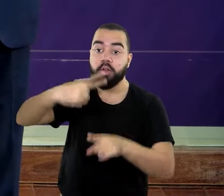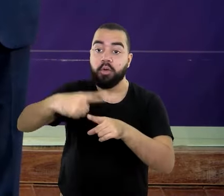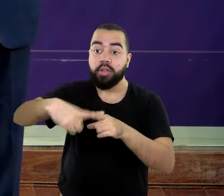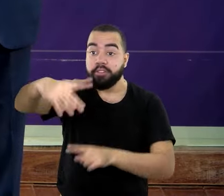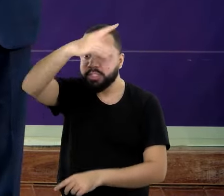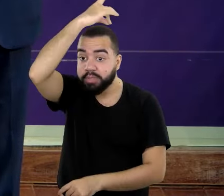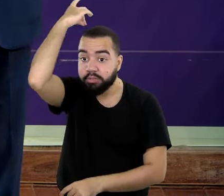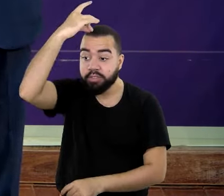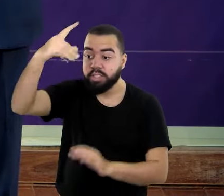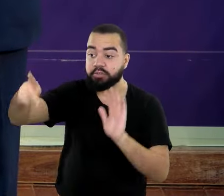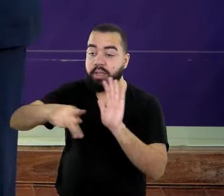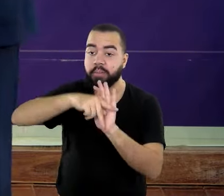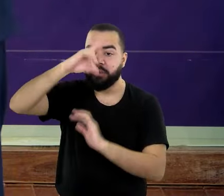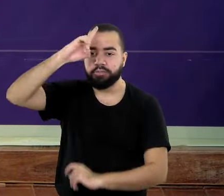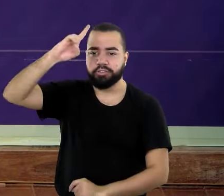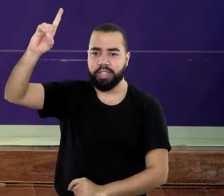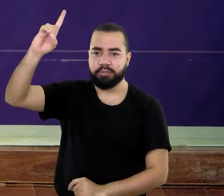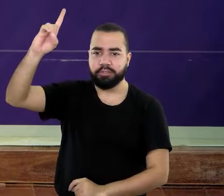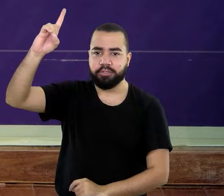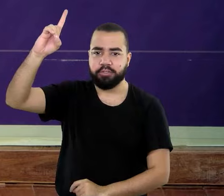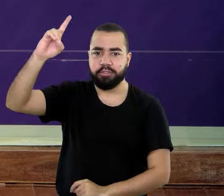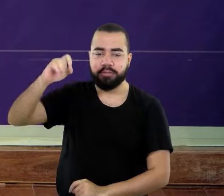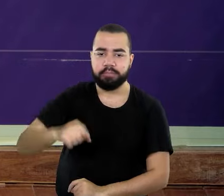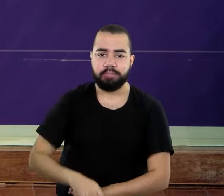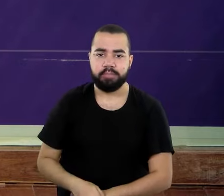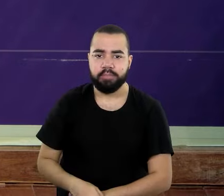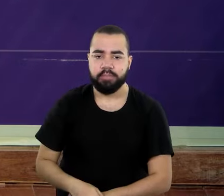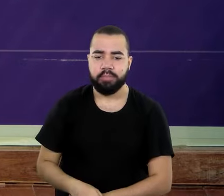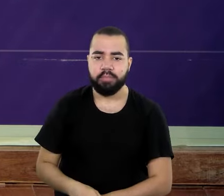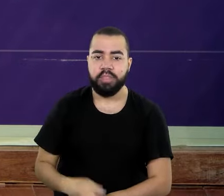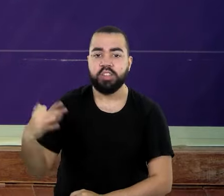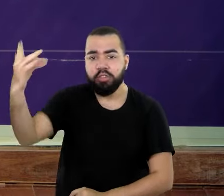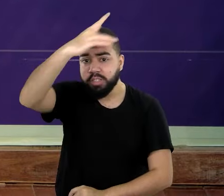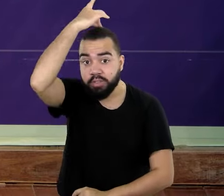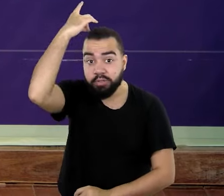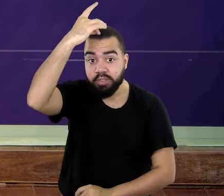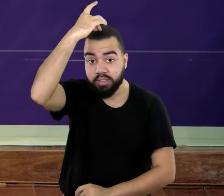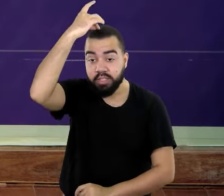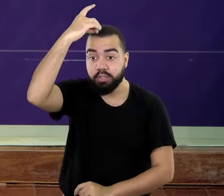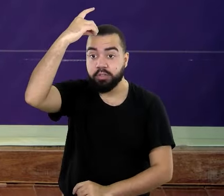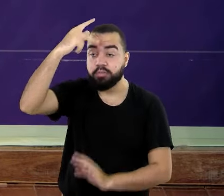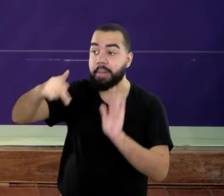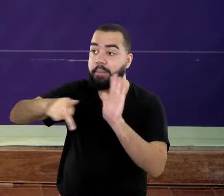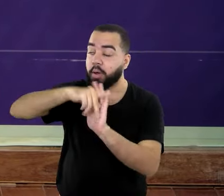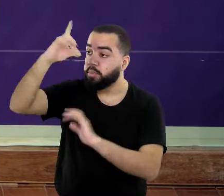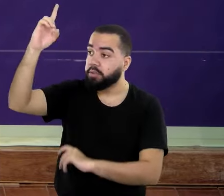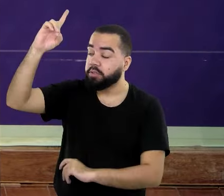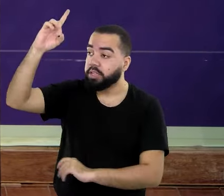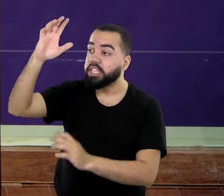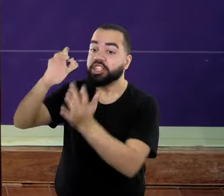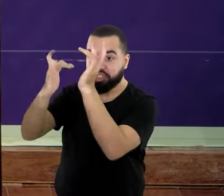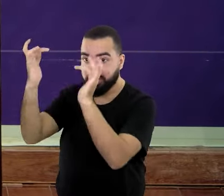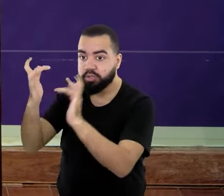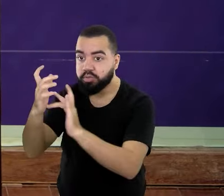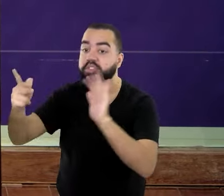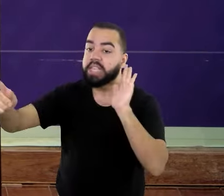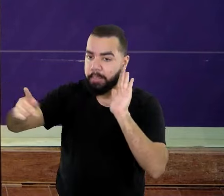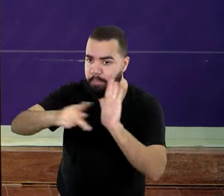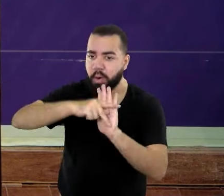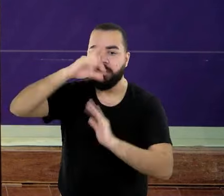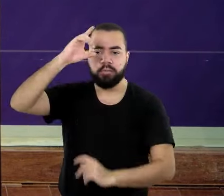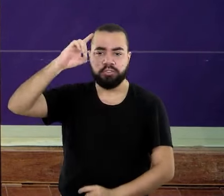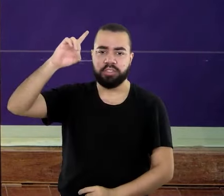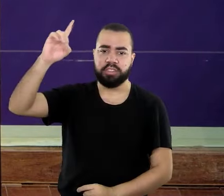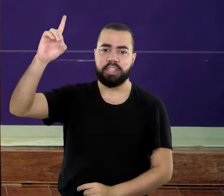é o Espírito de Deus. 하나님의 영이십니다. É o Espírito de Deus. 사도행전 2장 17절 말씀